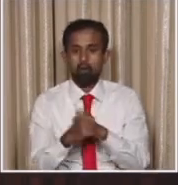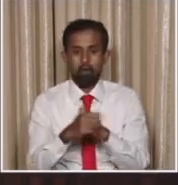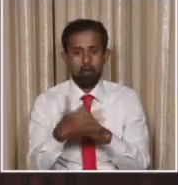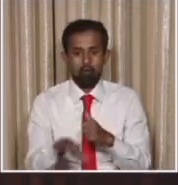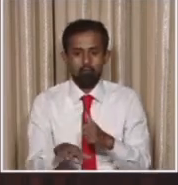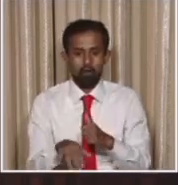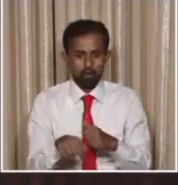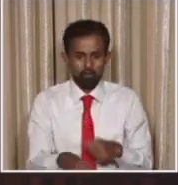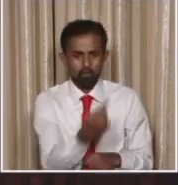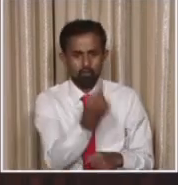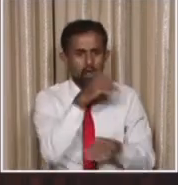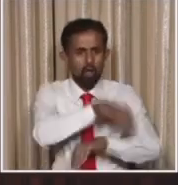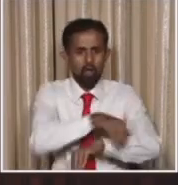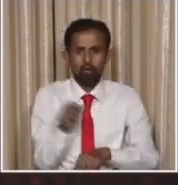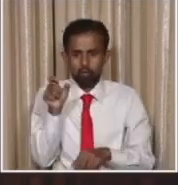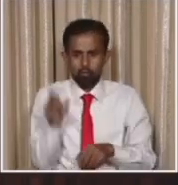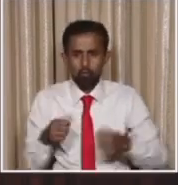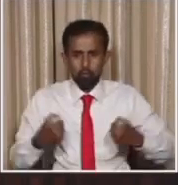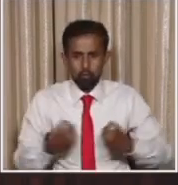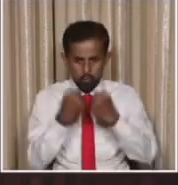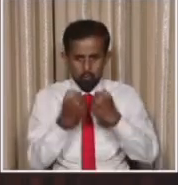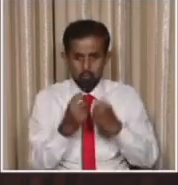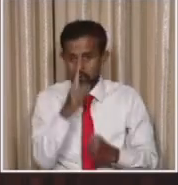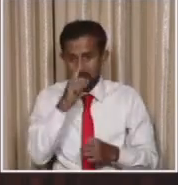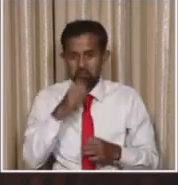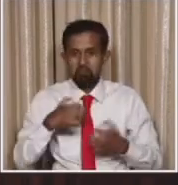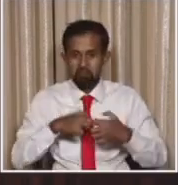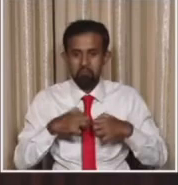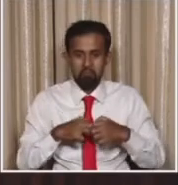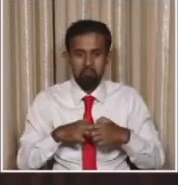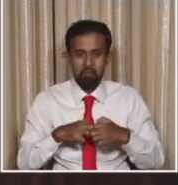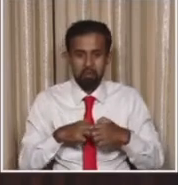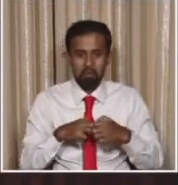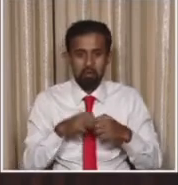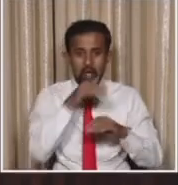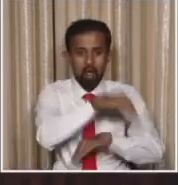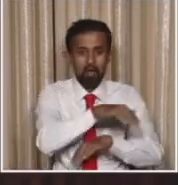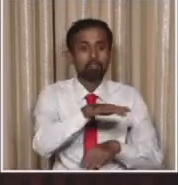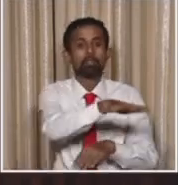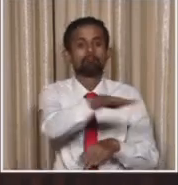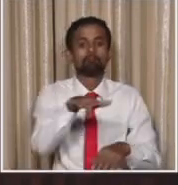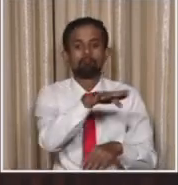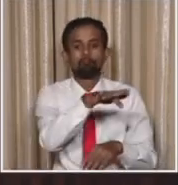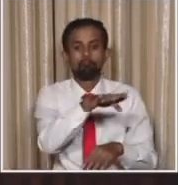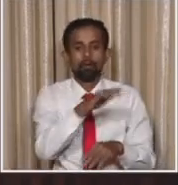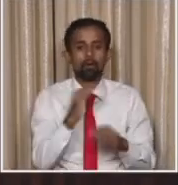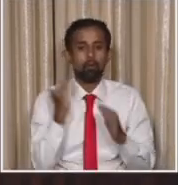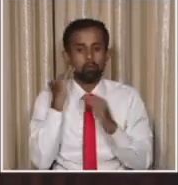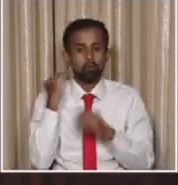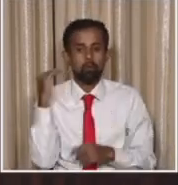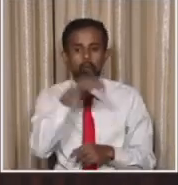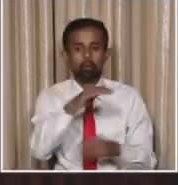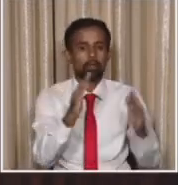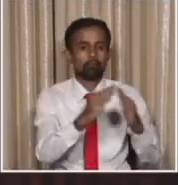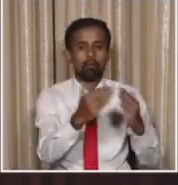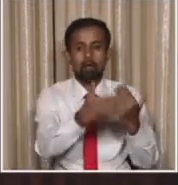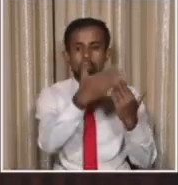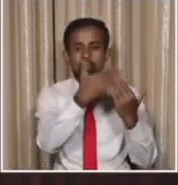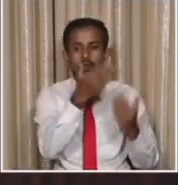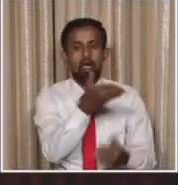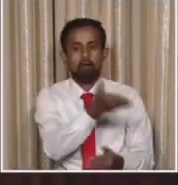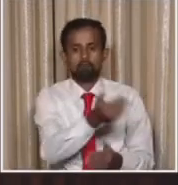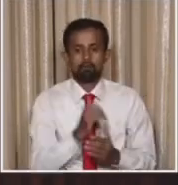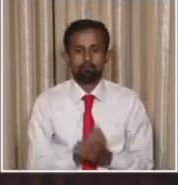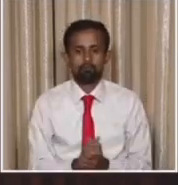adoya kiyena ali minis gatumet, eka hetuwak tamai, ali inna tengwala, minissu gihilla gewal hadala tiyena tanuth